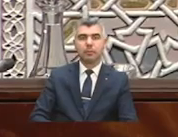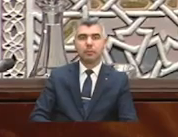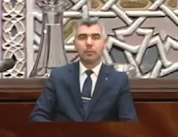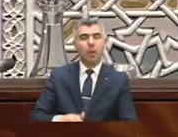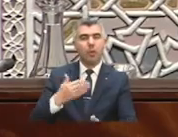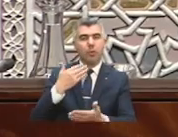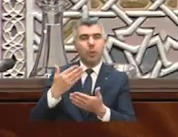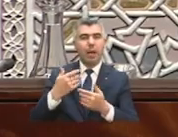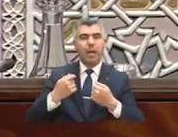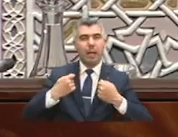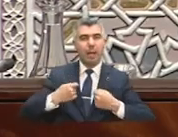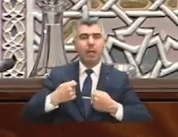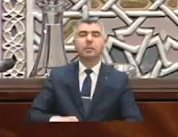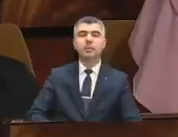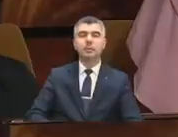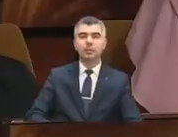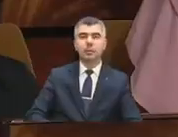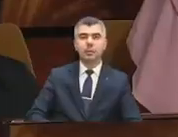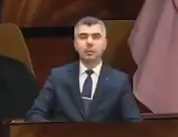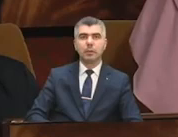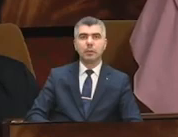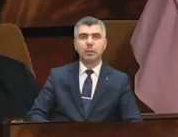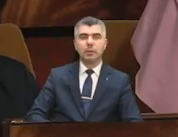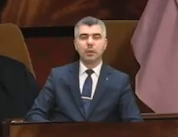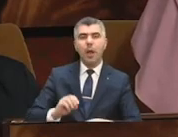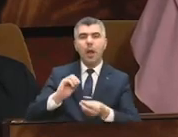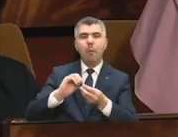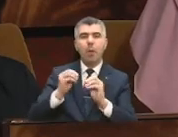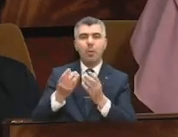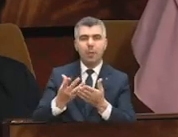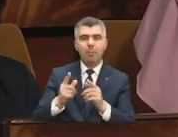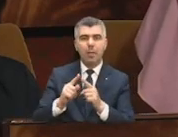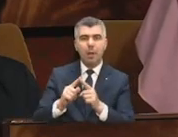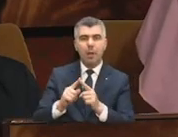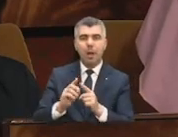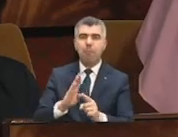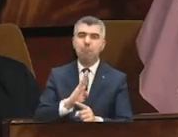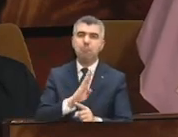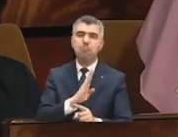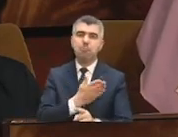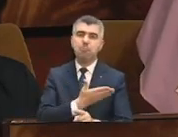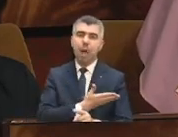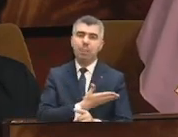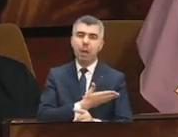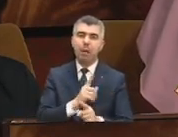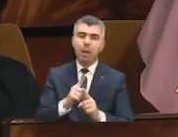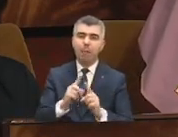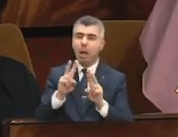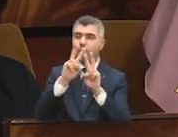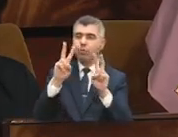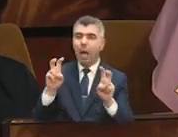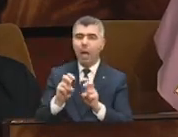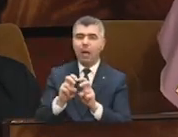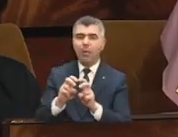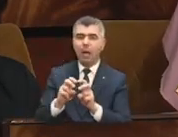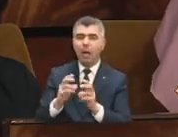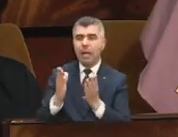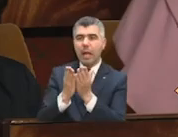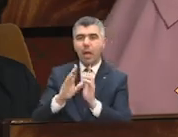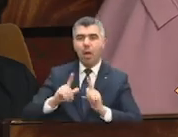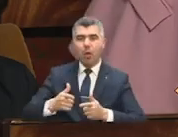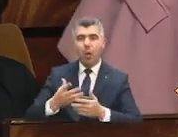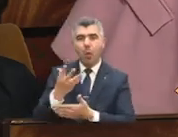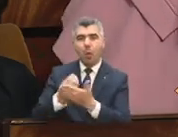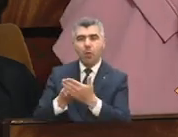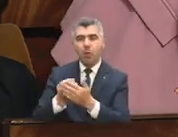شكرا سيد الرئيس المحترم. حول إشكالية حرمان الأمهات من تسلم شهادة مغادرة المؤسسات التعليمية نسألكم.